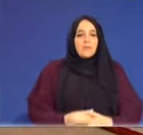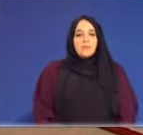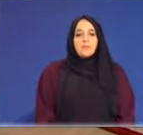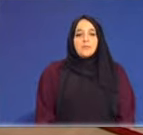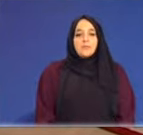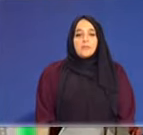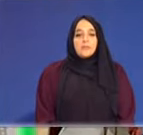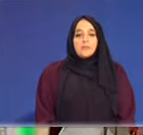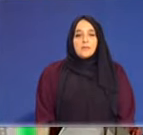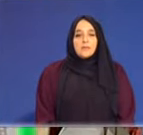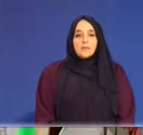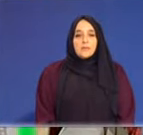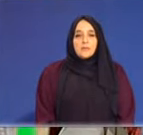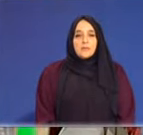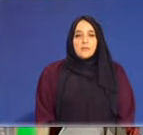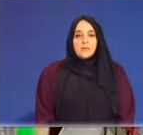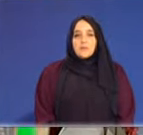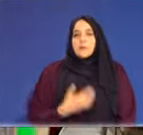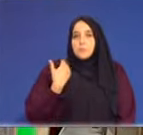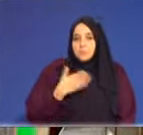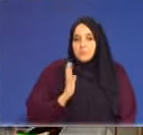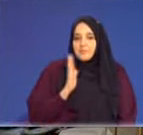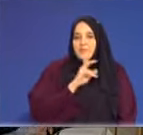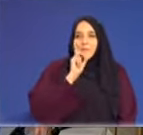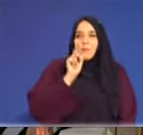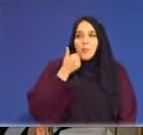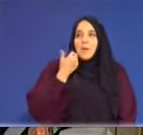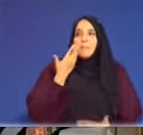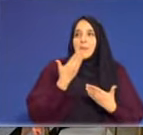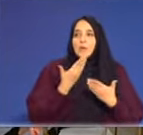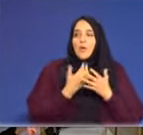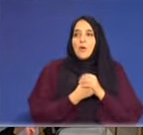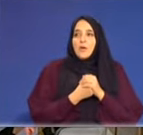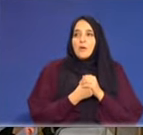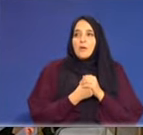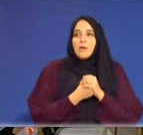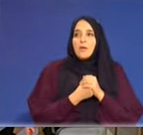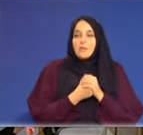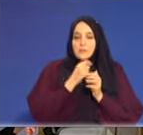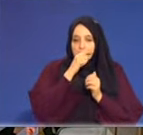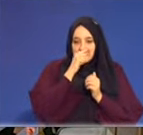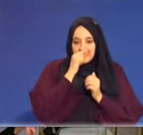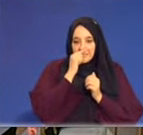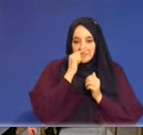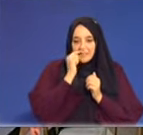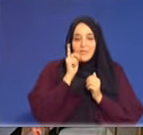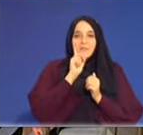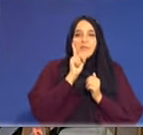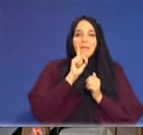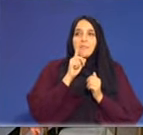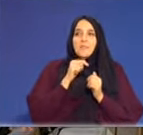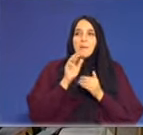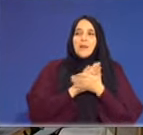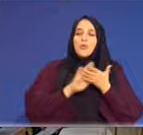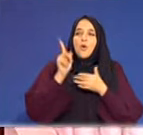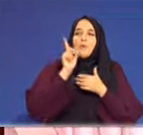المرور. إذا دكتور كملنا مع نعيمة، نعود إلى قضية أم أنس. فقط نعيمة